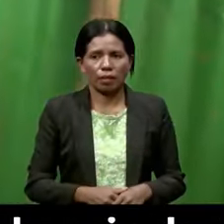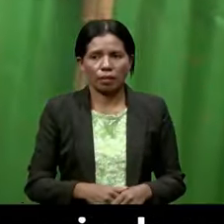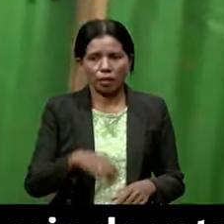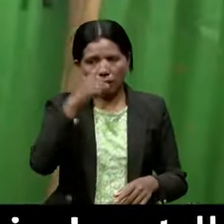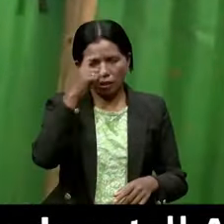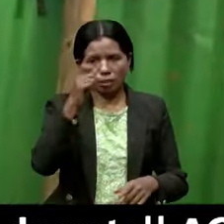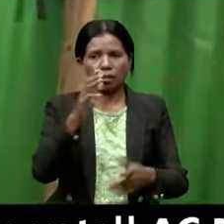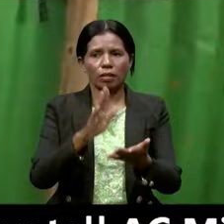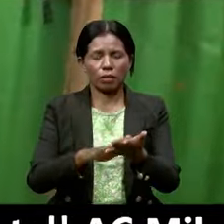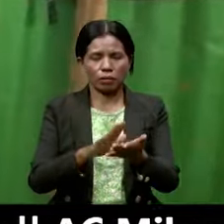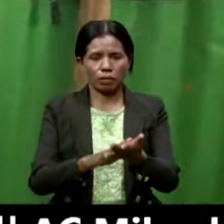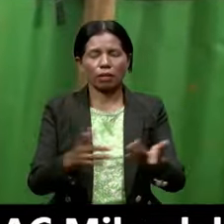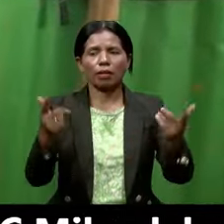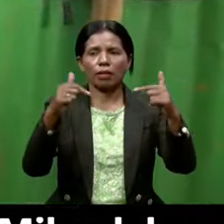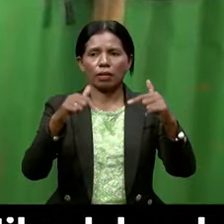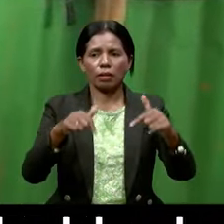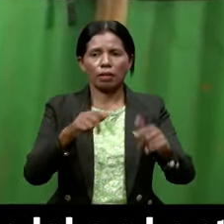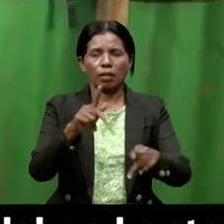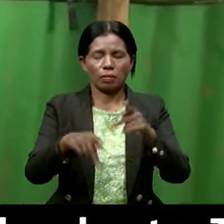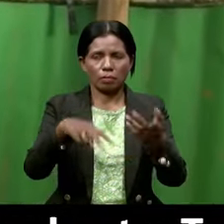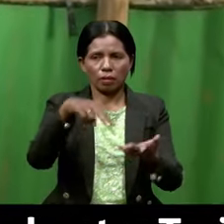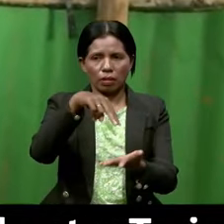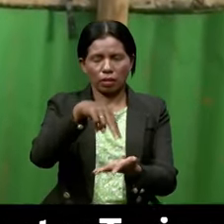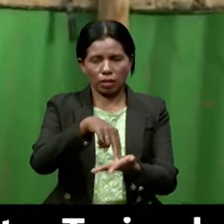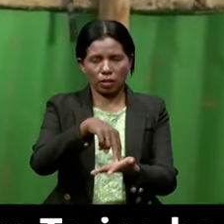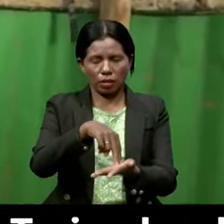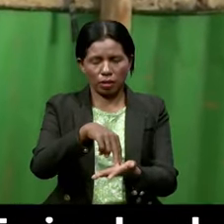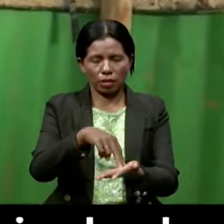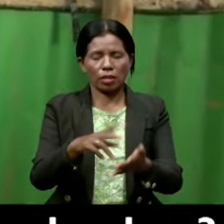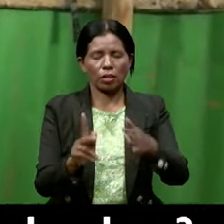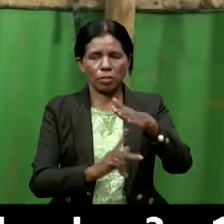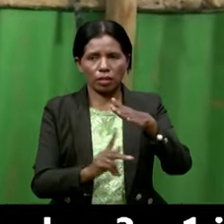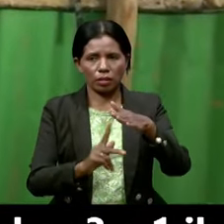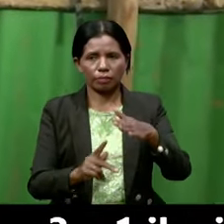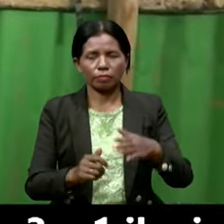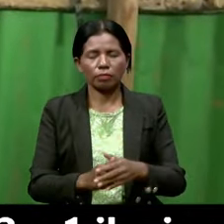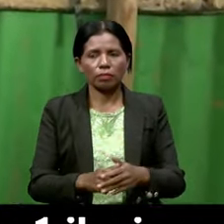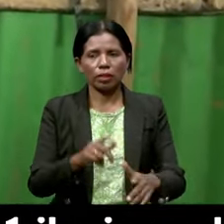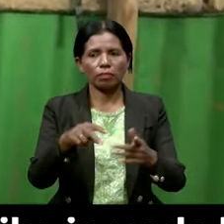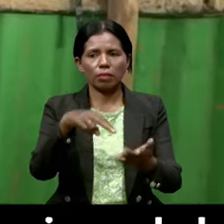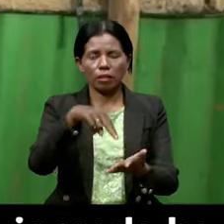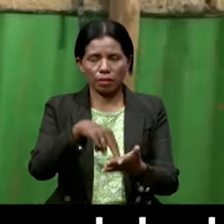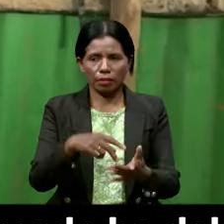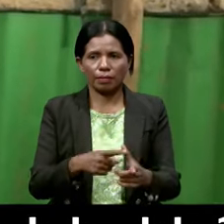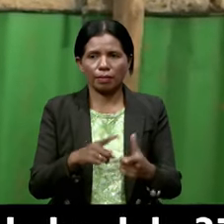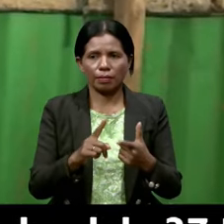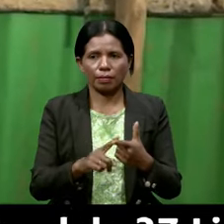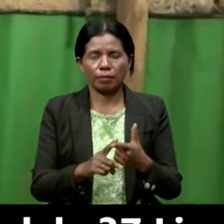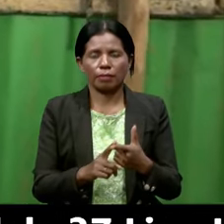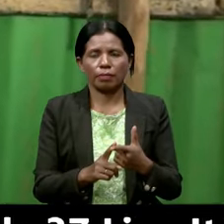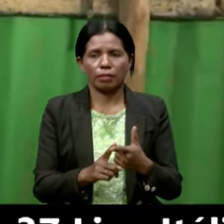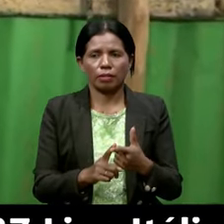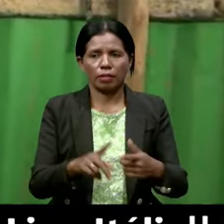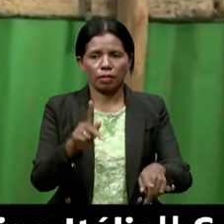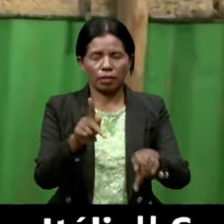bafa ni skola ne mai hari komunitari ma kari pre skola komunitari ne ba komunitari ma hari. Entaun